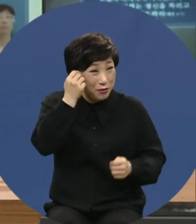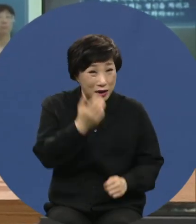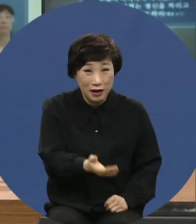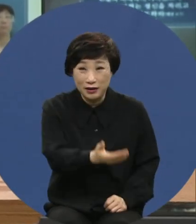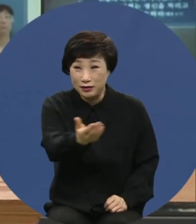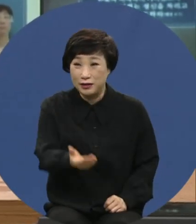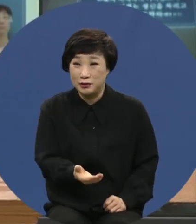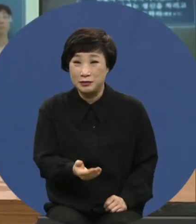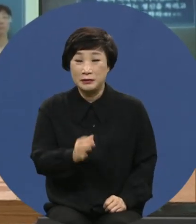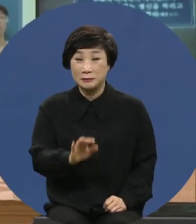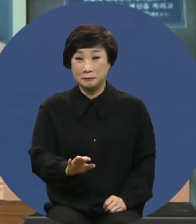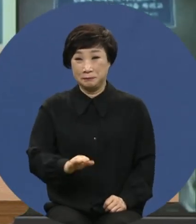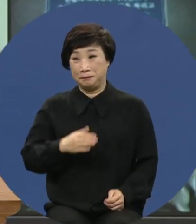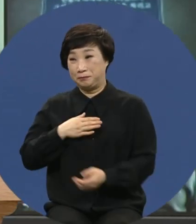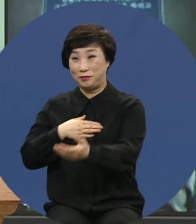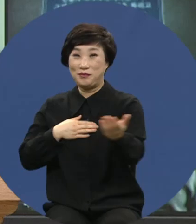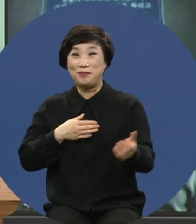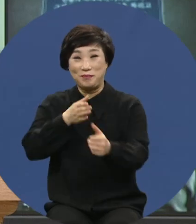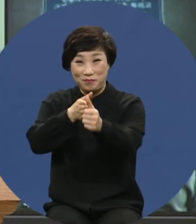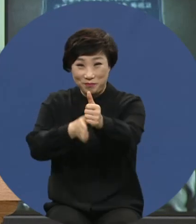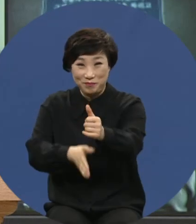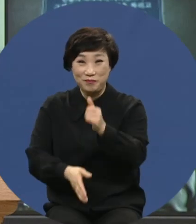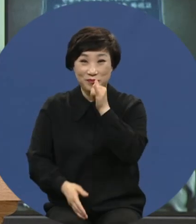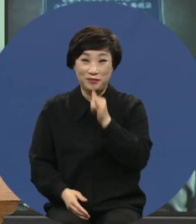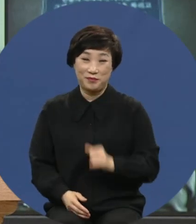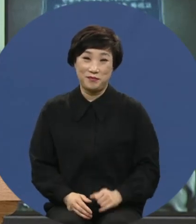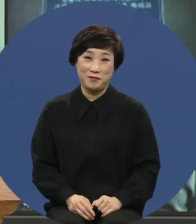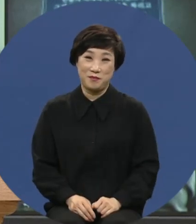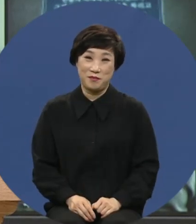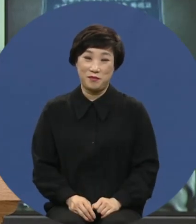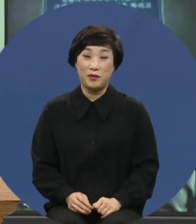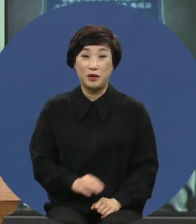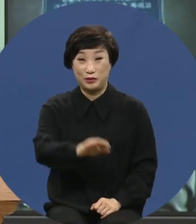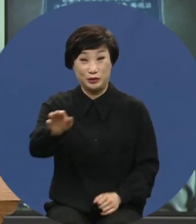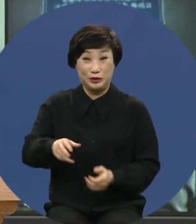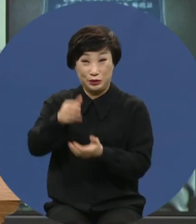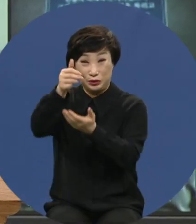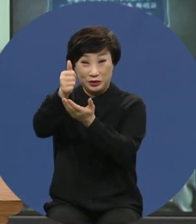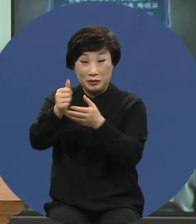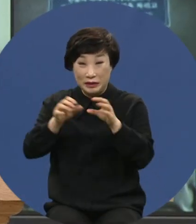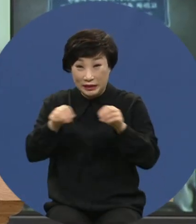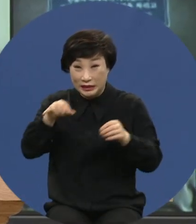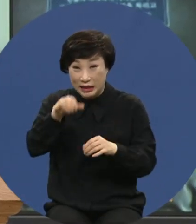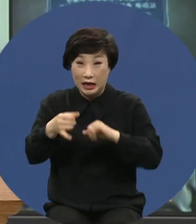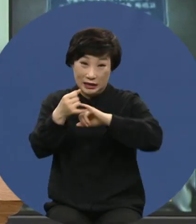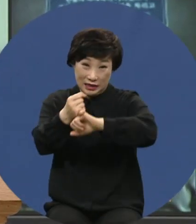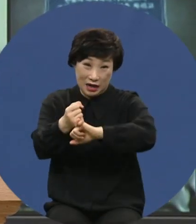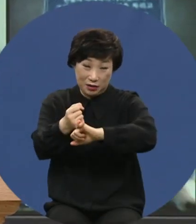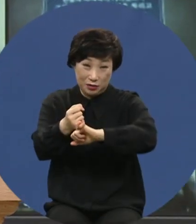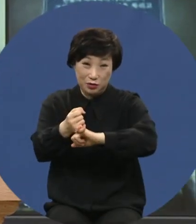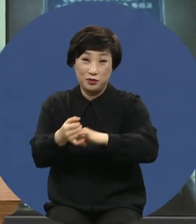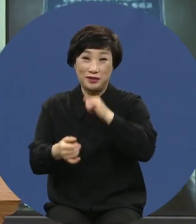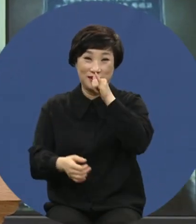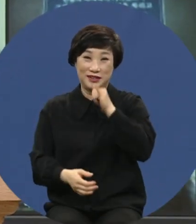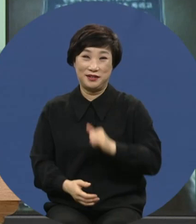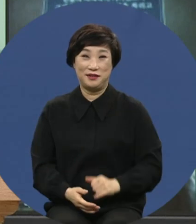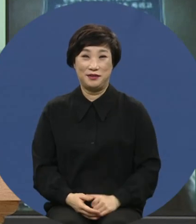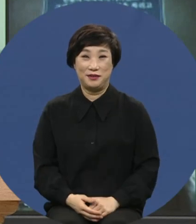말이오. 여러분 간절히 비옵나니 우리 주님은 이 땅에서